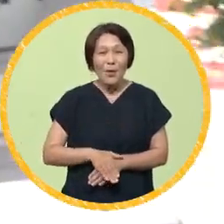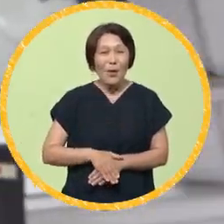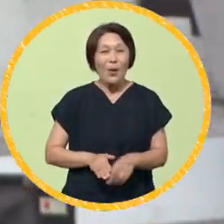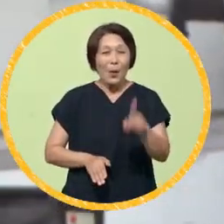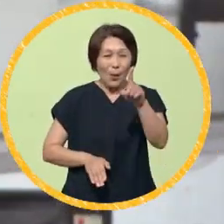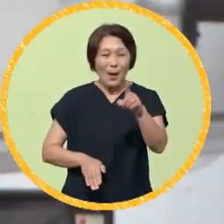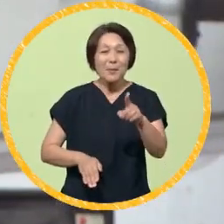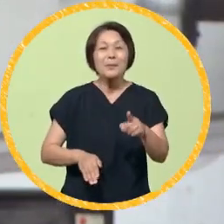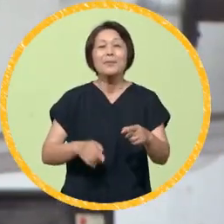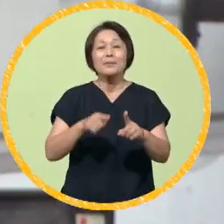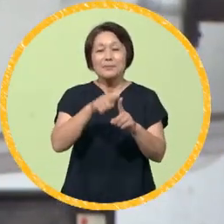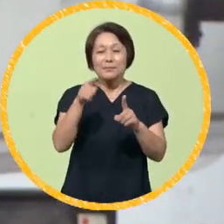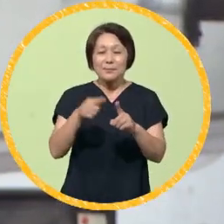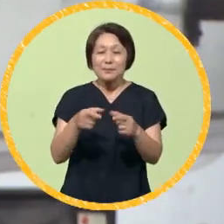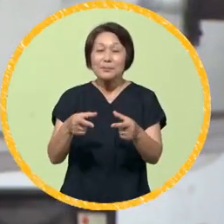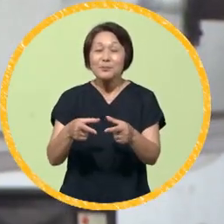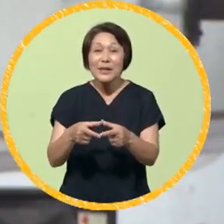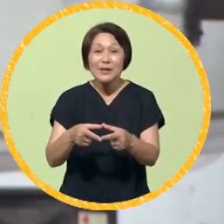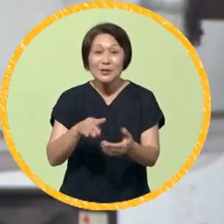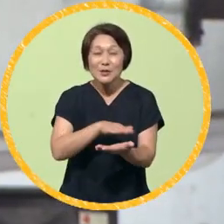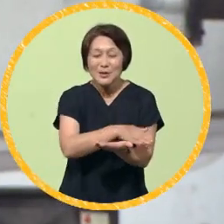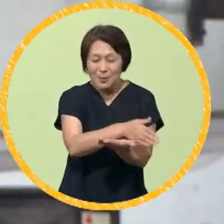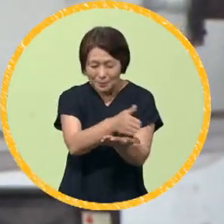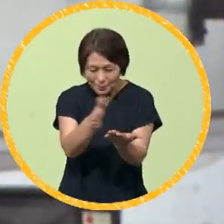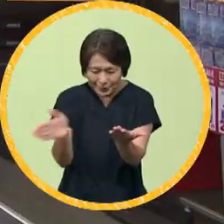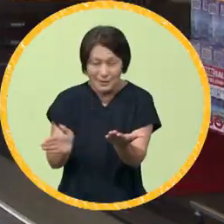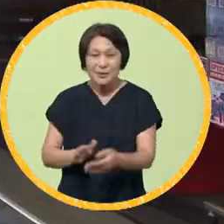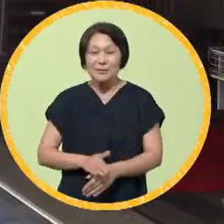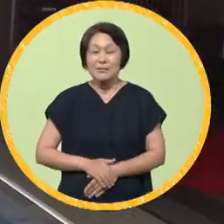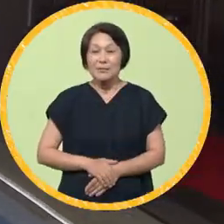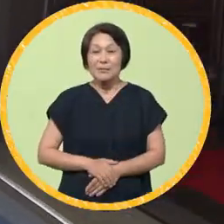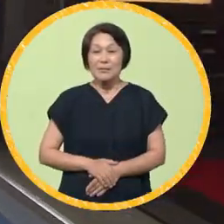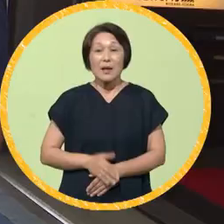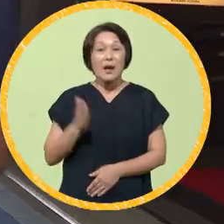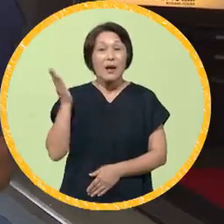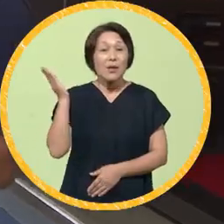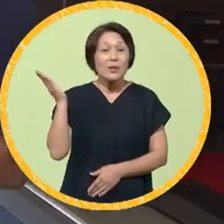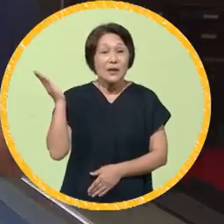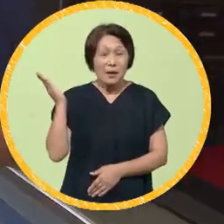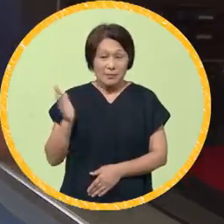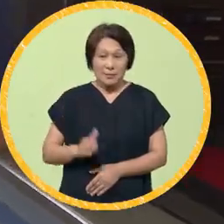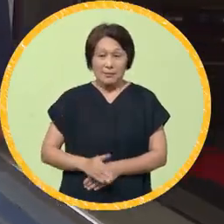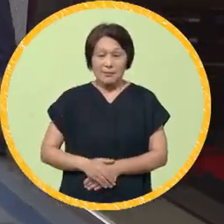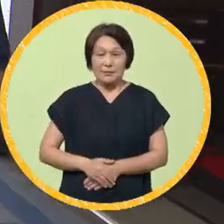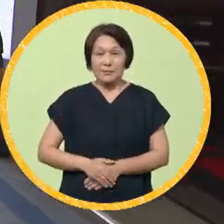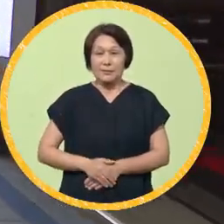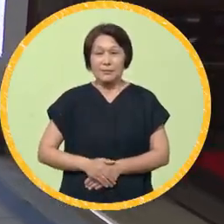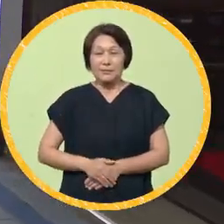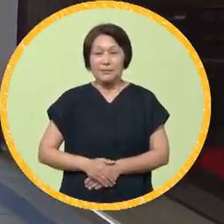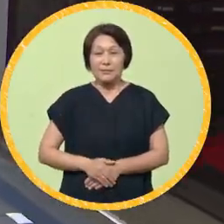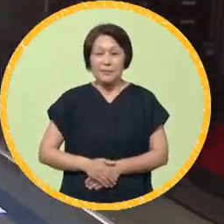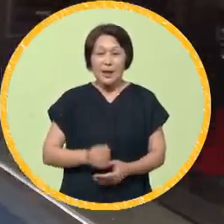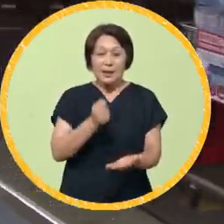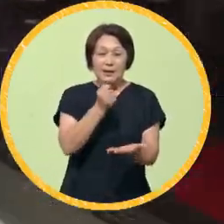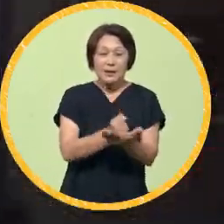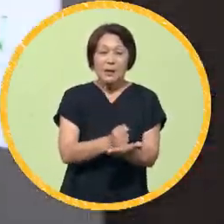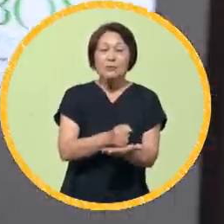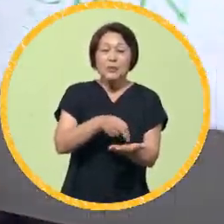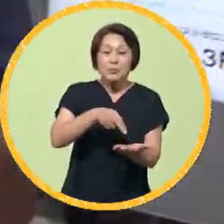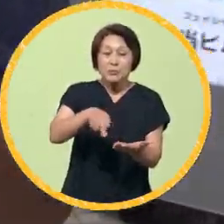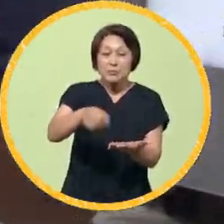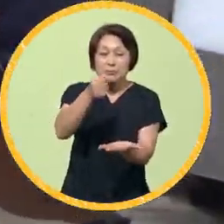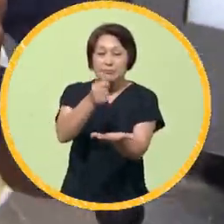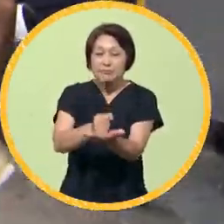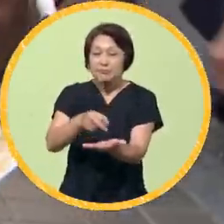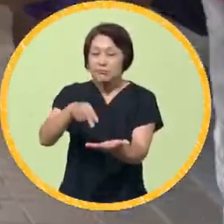てもワンピース。あ、そうだ、 はい、 こちら今ですね、商店街を巡るスタンプラリーっていうのをやってまして、